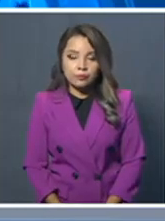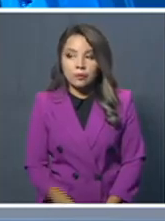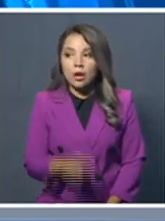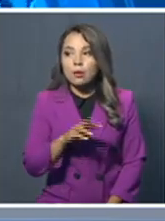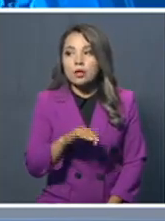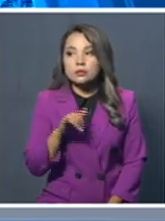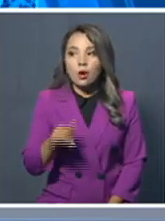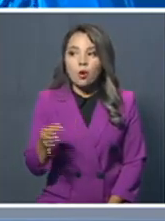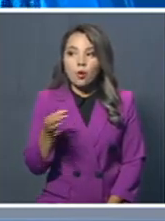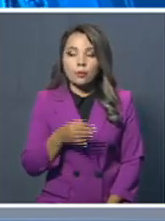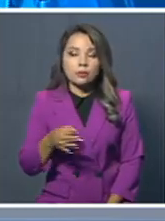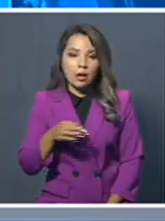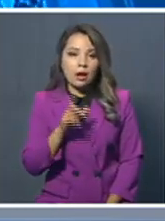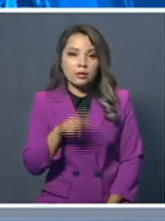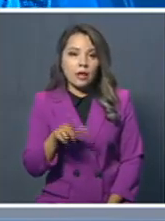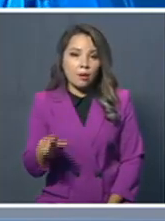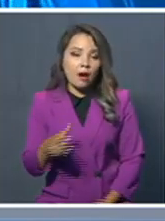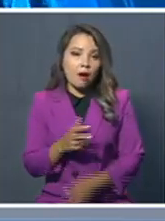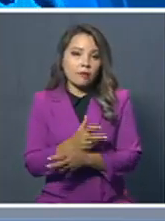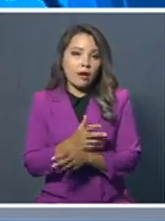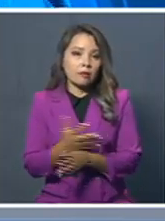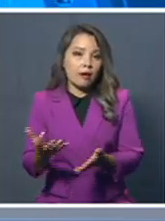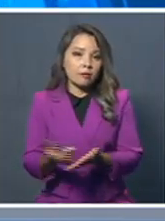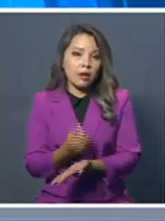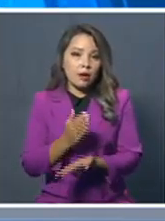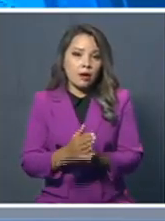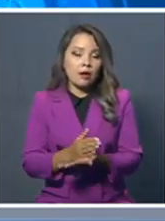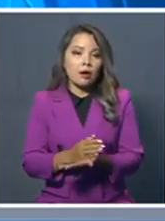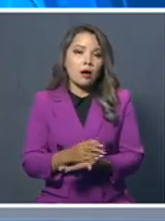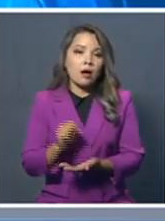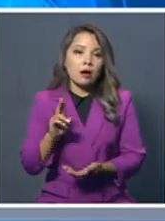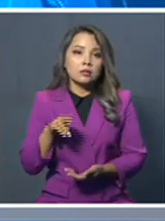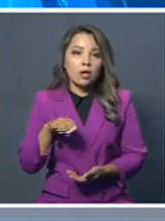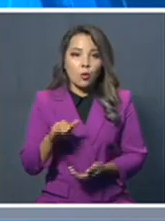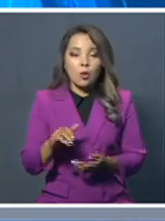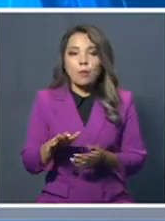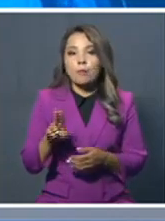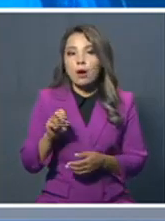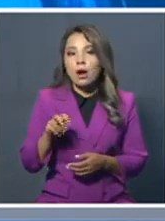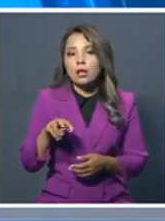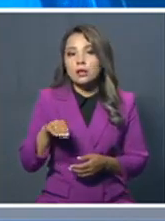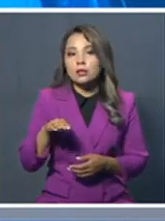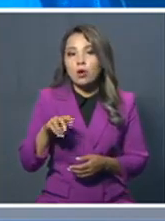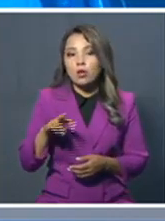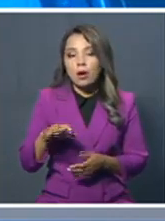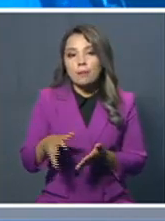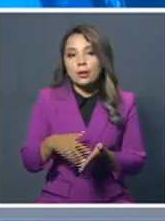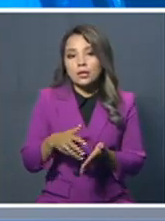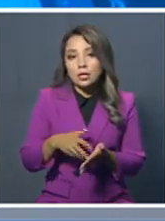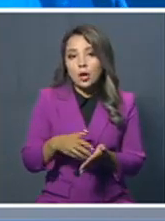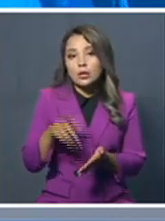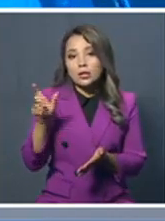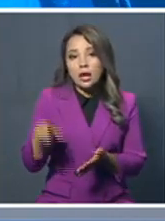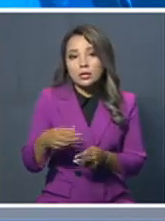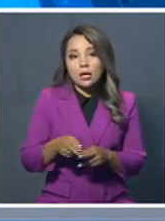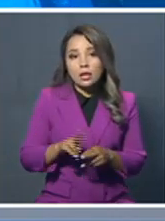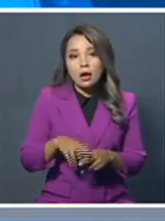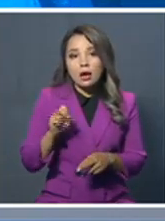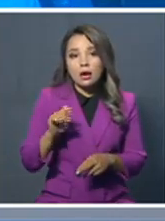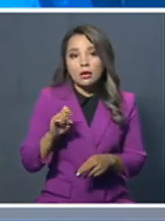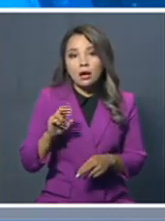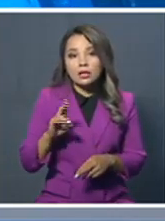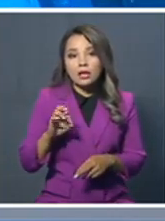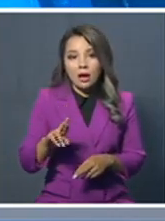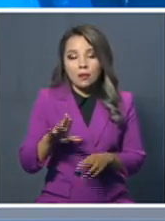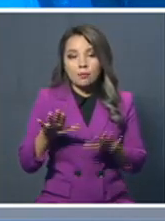Маңғыстау облысында адам қаңқасы табылды. Ақтаулық палеонтолог Владимир Ярцев кезекті зерттеу жұмысы барысында қарағия ойпатынан